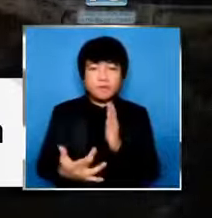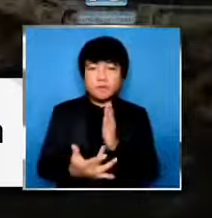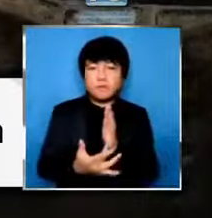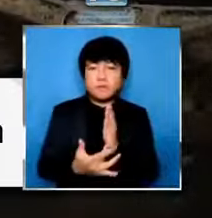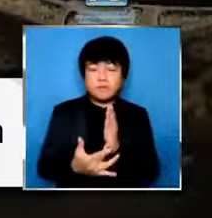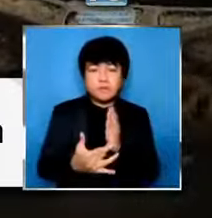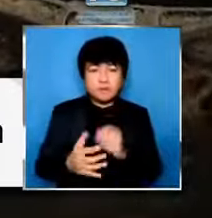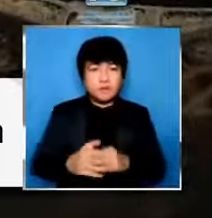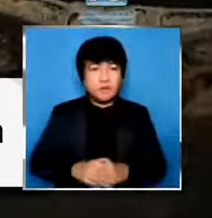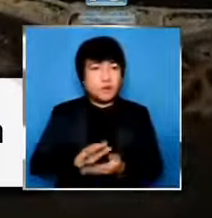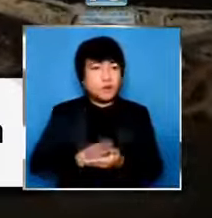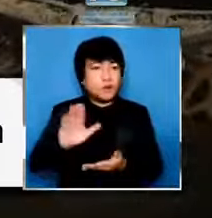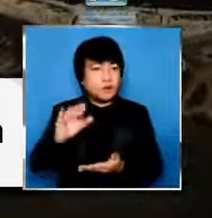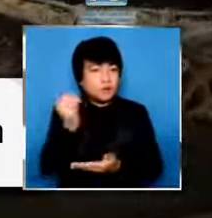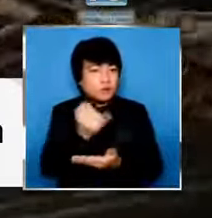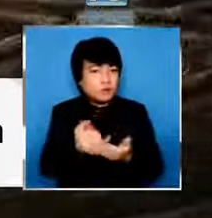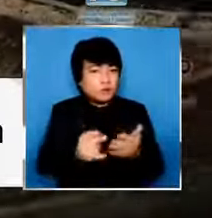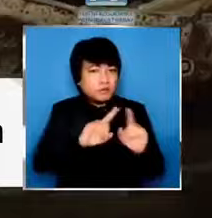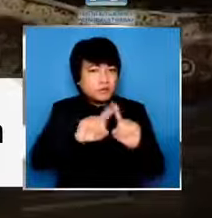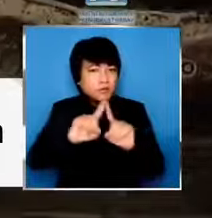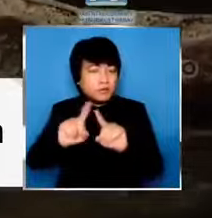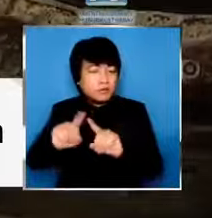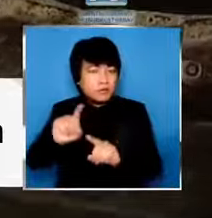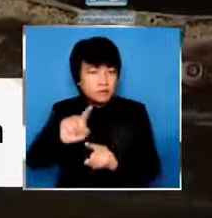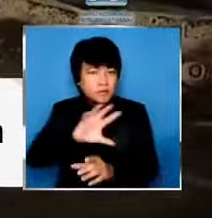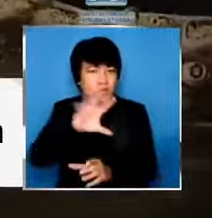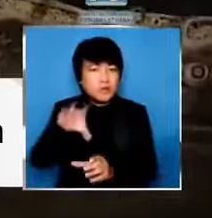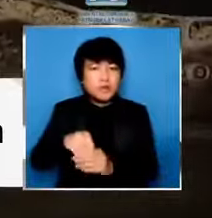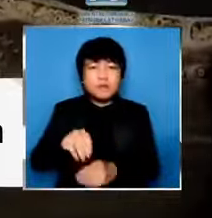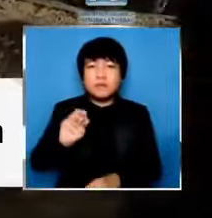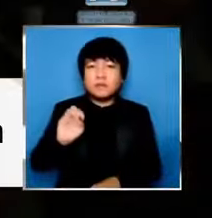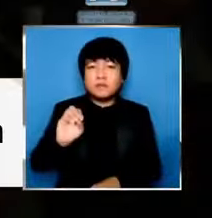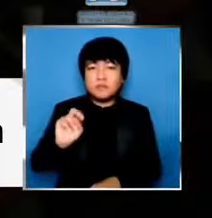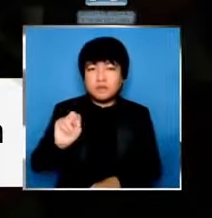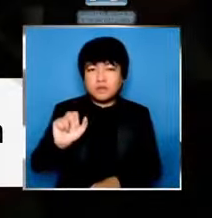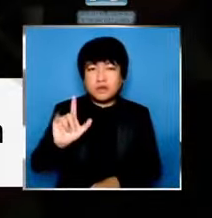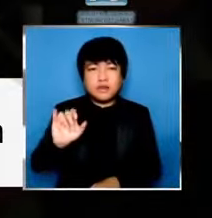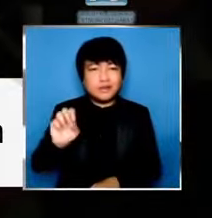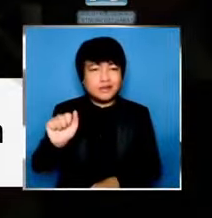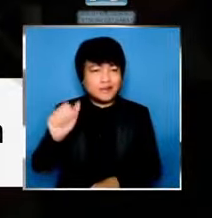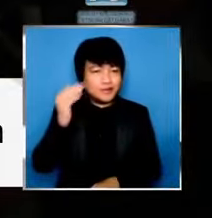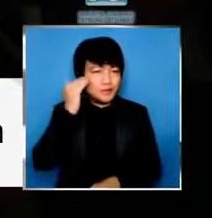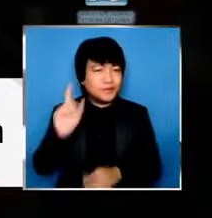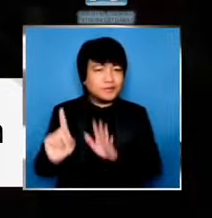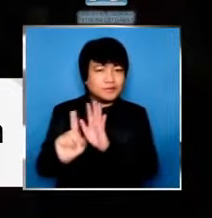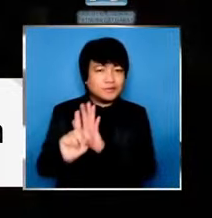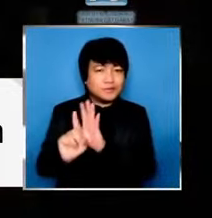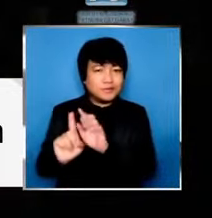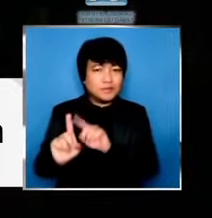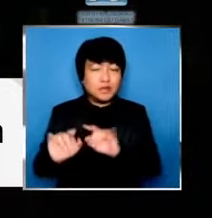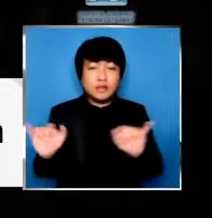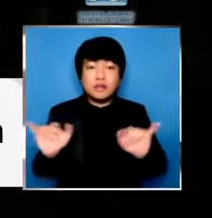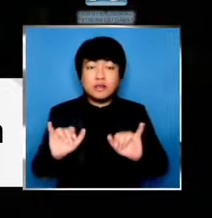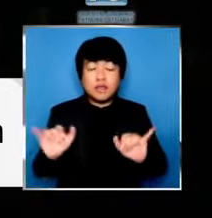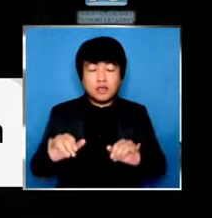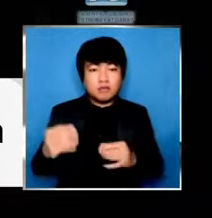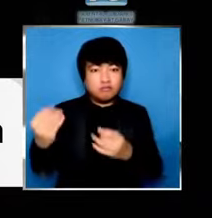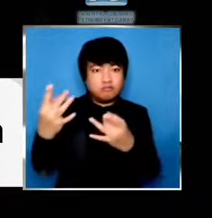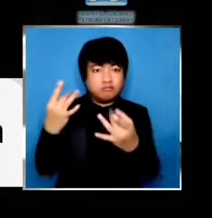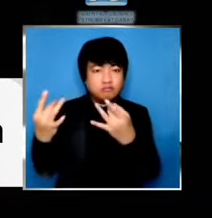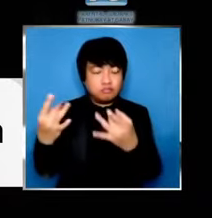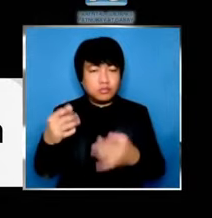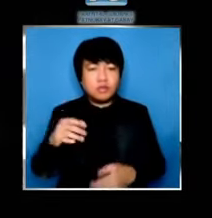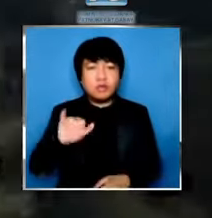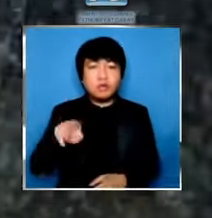Da Vinci at kabilang ang Mona Lisa sa mga highlight. May entry din sa exhibit ang obrang Spolarium ni Juan Luna. Tatagal ang exhibit hanggang katapusan